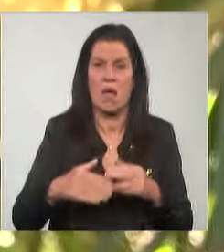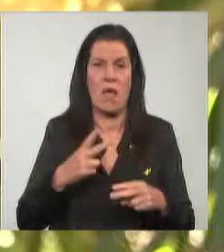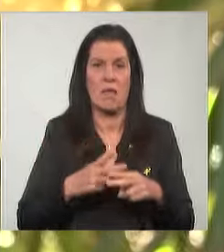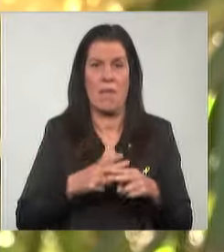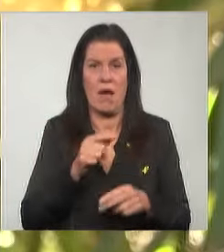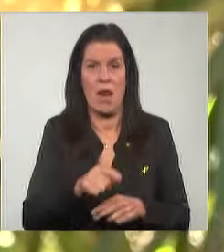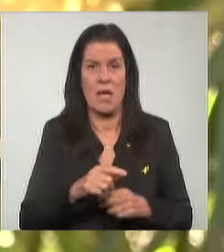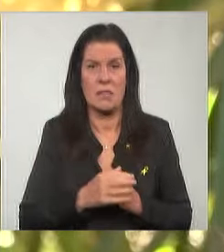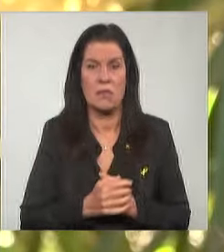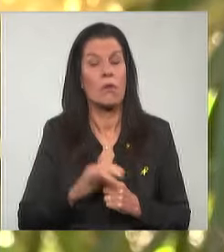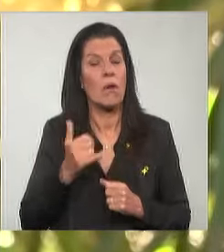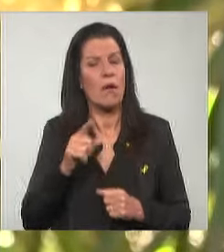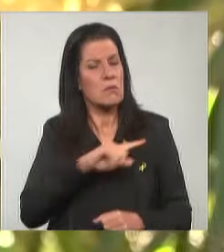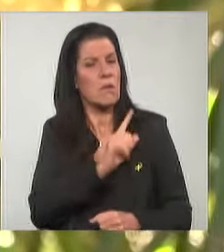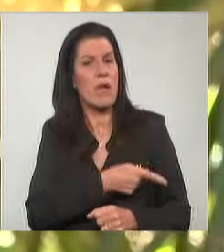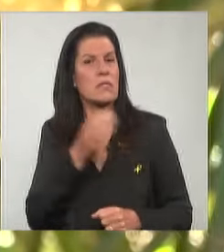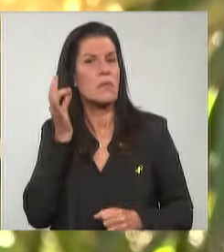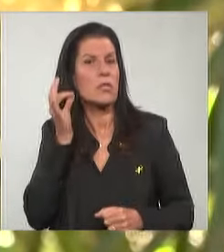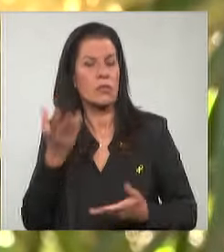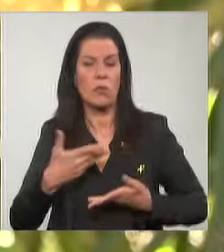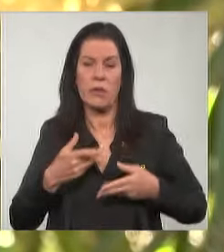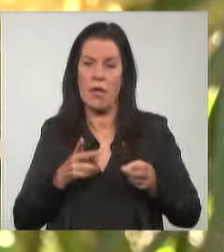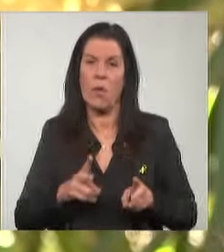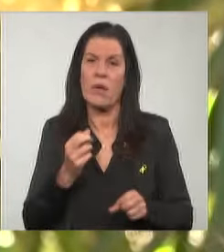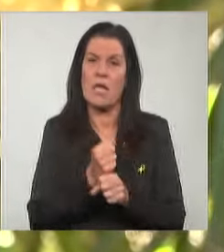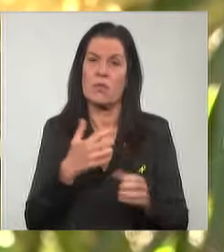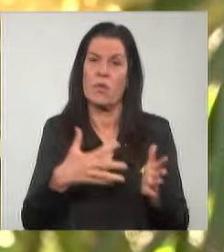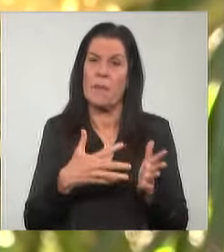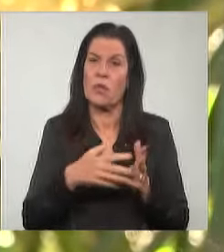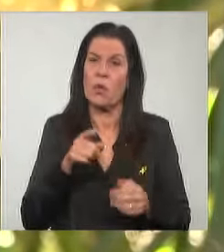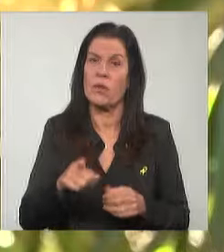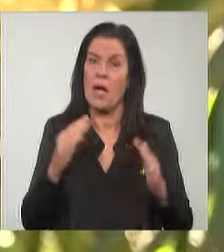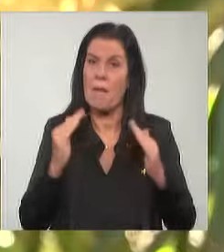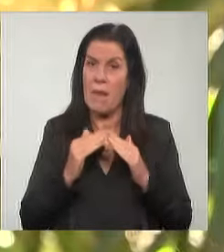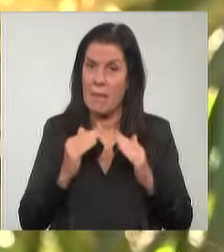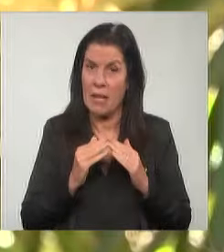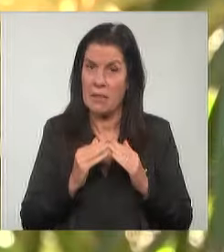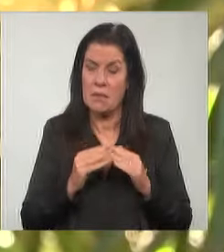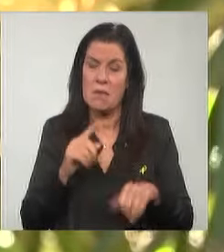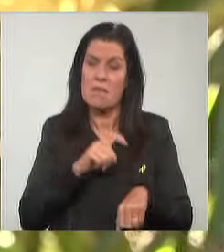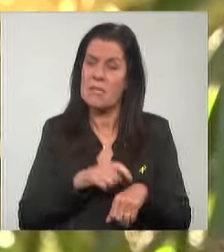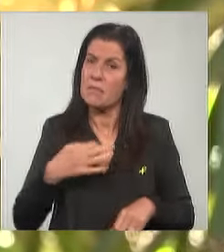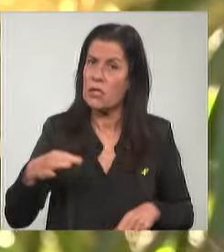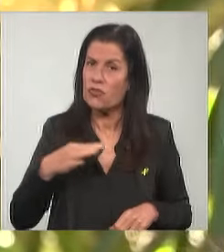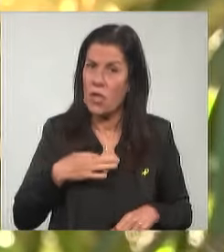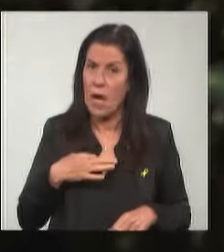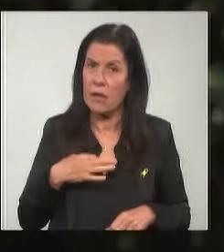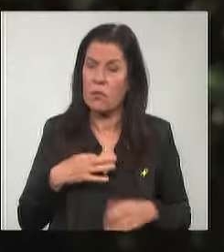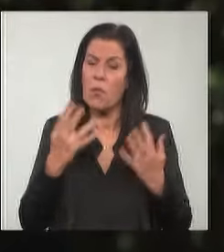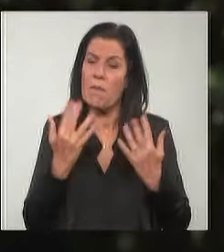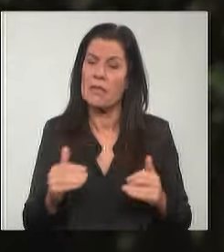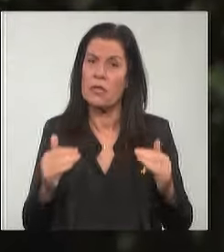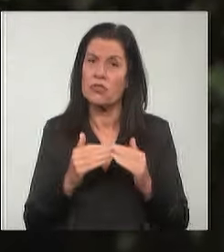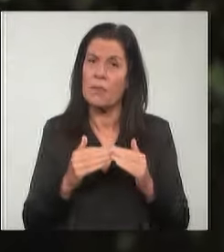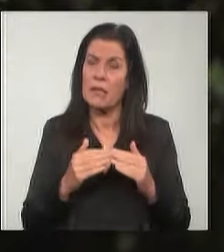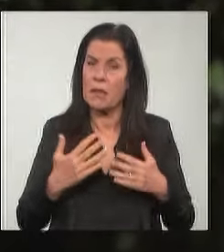מעצים נשים, זה נותן לנו את היכולת לבצע את הבדיקות האלו בבית, בזמן השקט שלנו. מתי שמתאים לנו. ככל